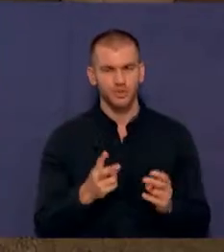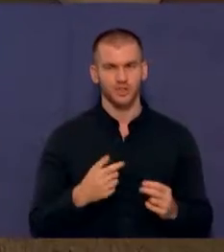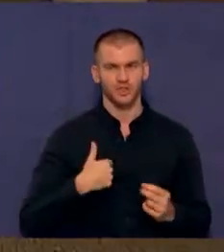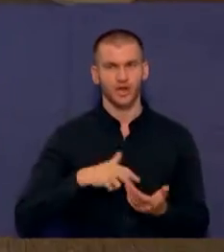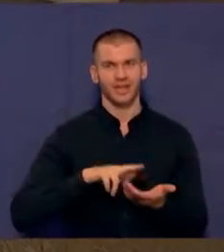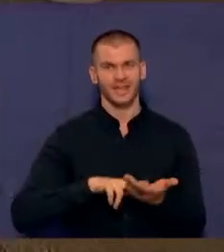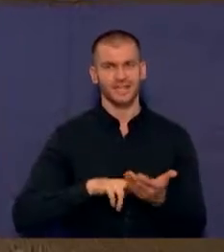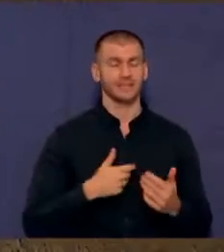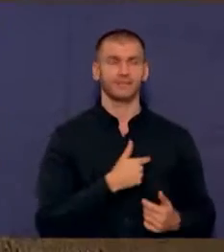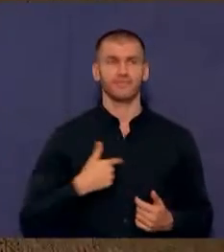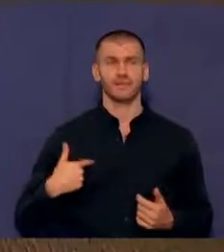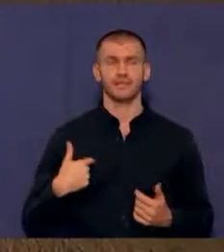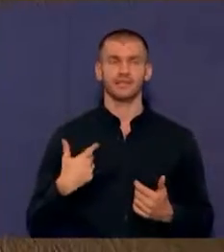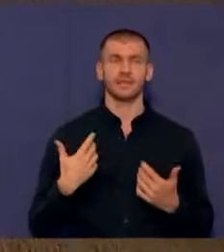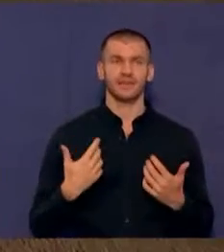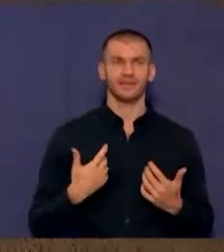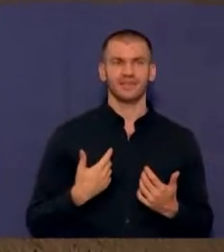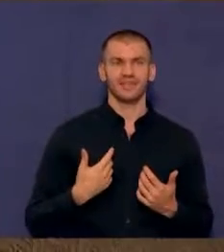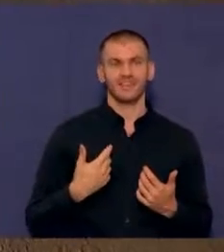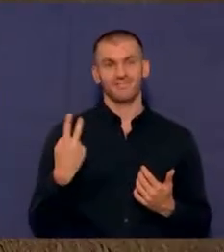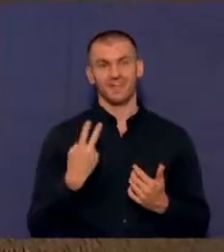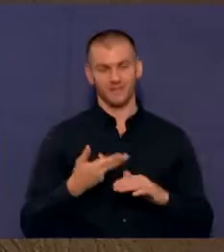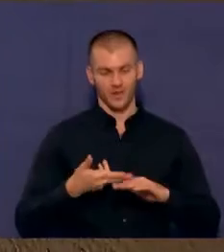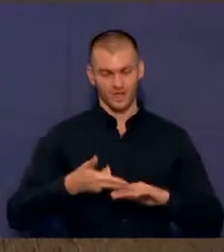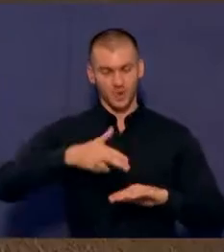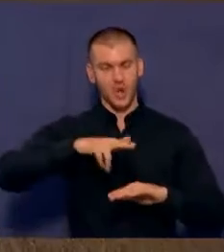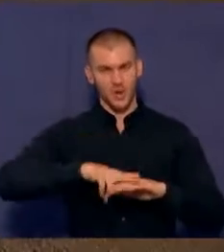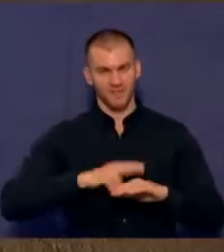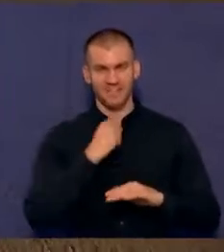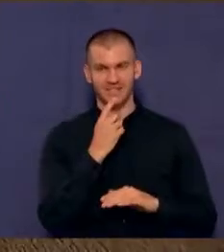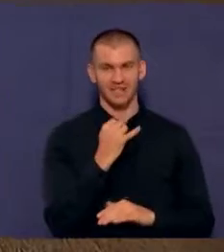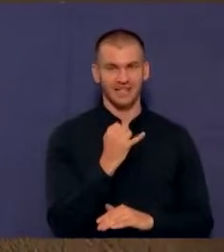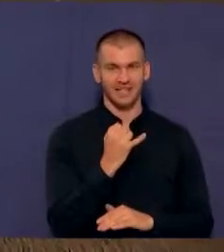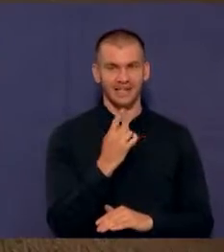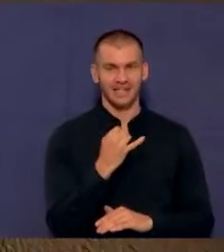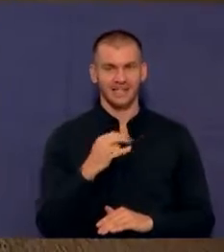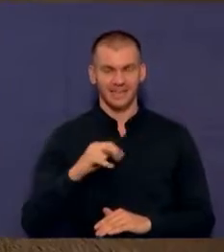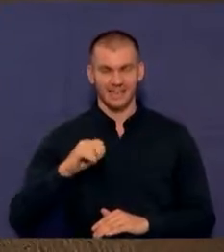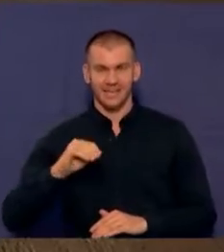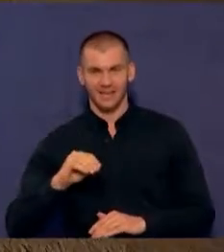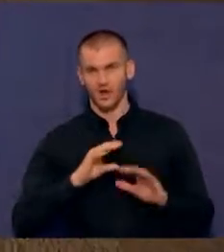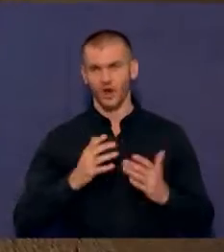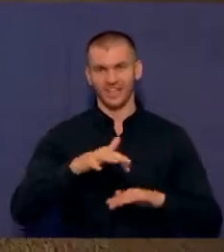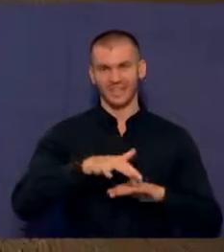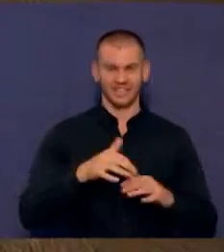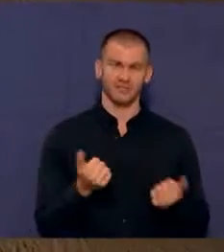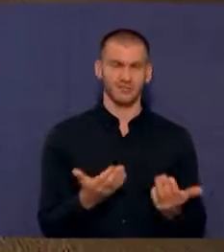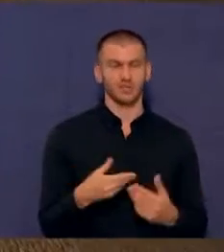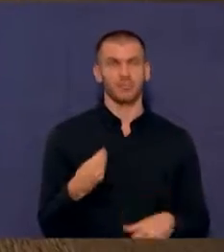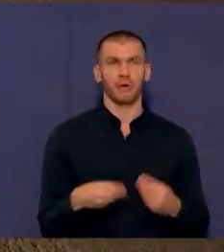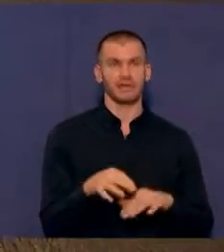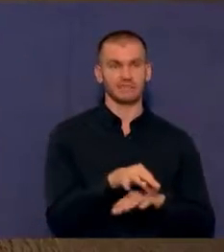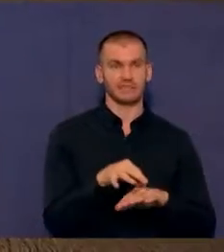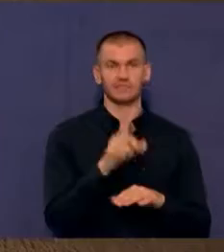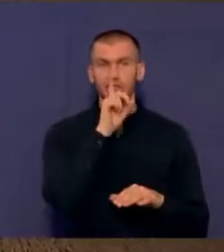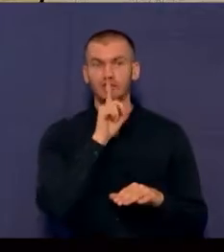erkänna, för vi är också... Vi är också trolovade, även om jag inte har något här. Nej, men. Nej, men jag fick en liten plastring som var för